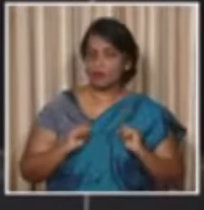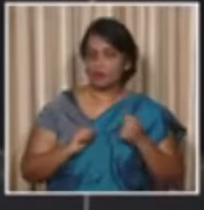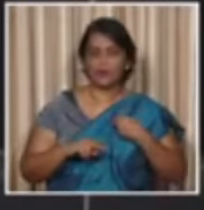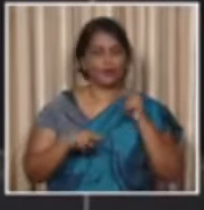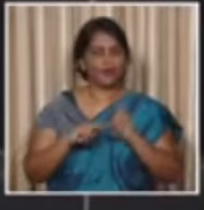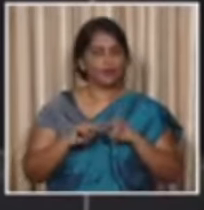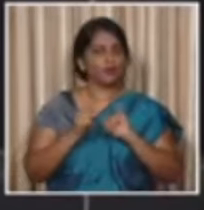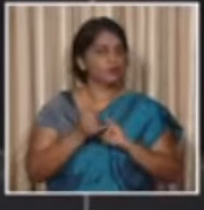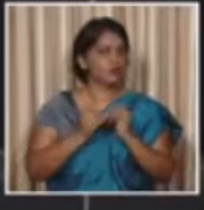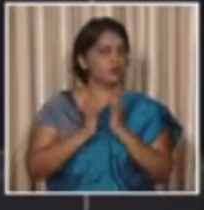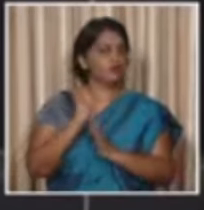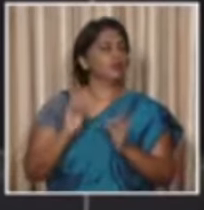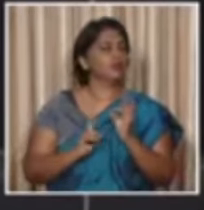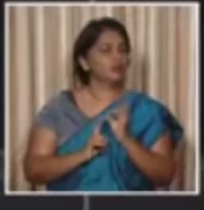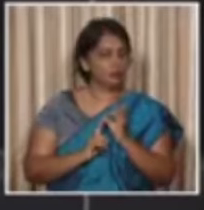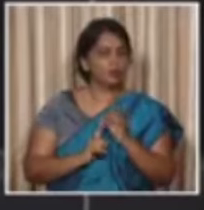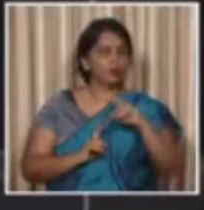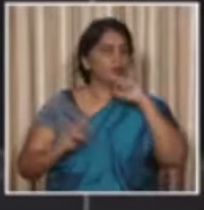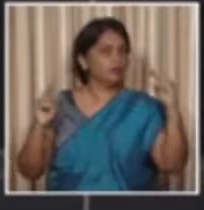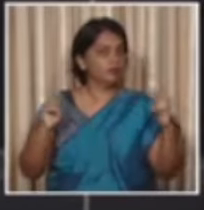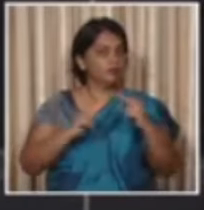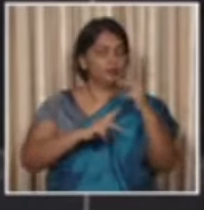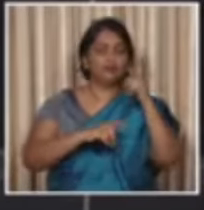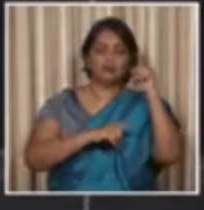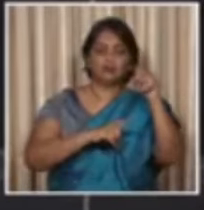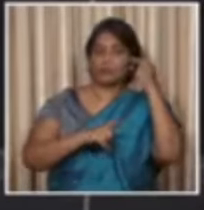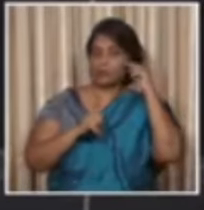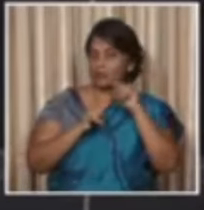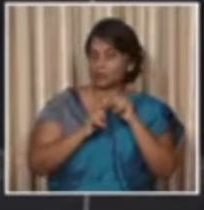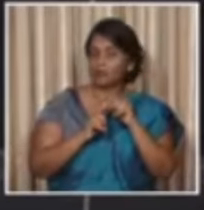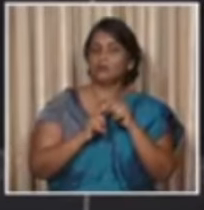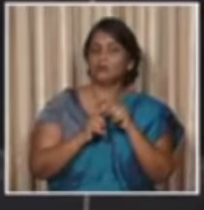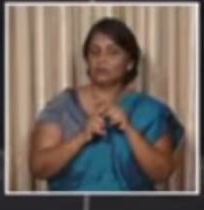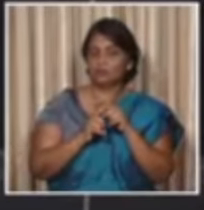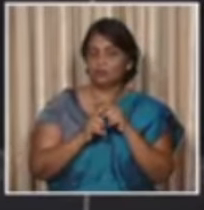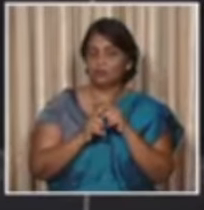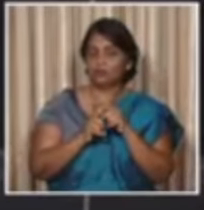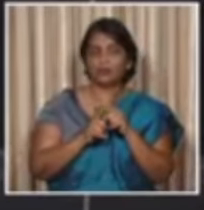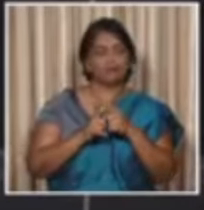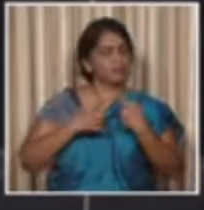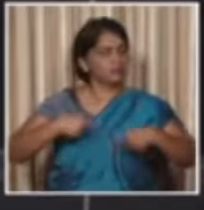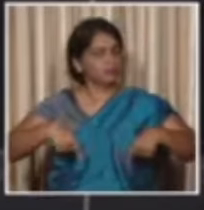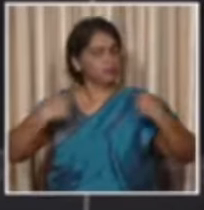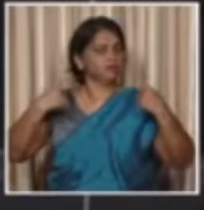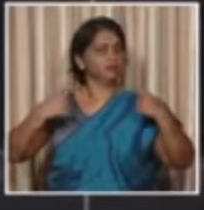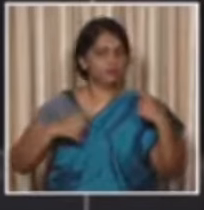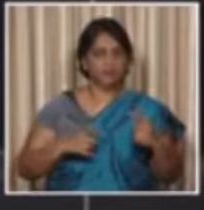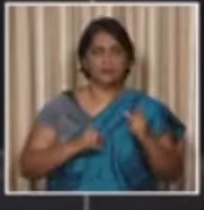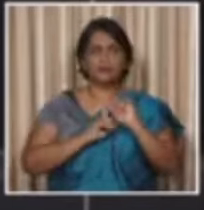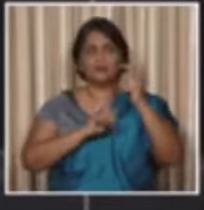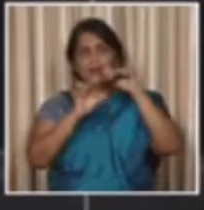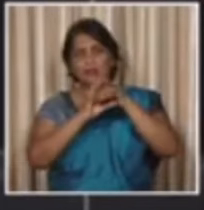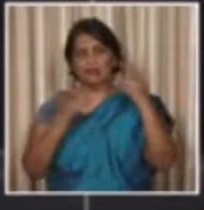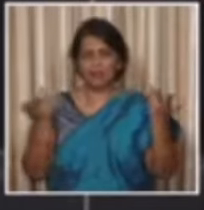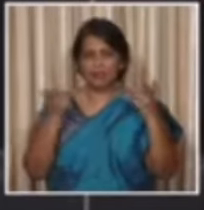මිත්‍ර සුමන්දරන් මැතිතුමා ශ්‍රේෂ්ඨ අධිකරණයට ගිහිල්ලා මේ කාරණේ පරක කරා. තමා සභාවෙන්